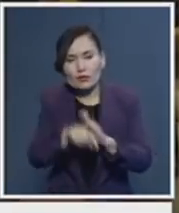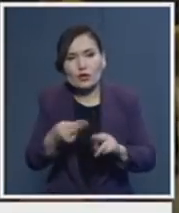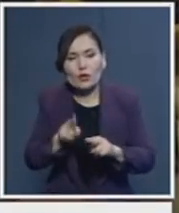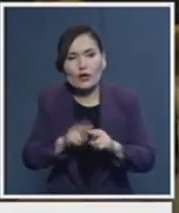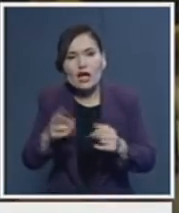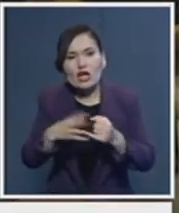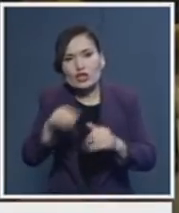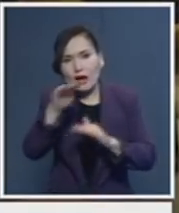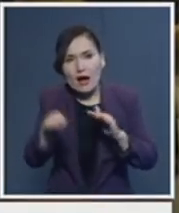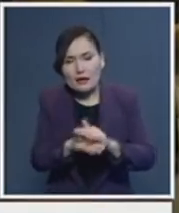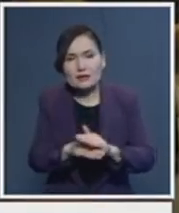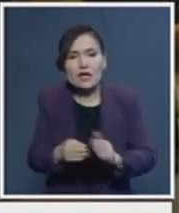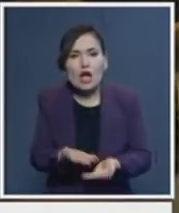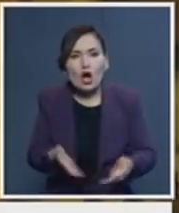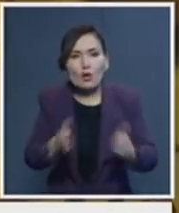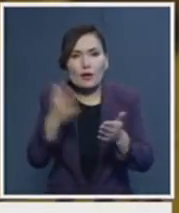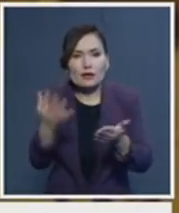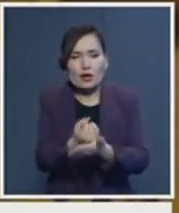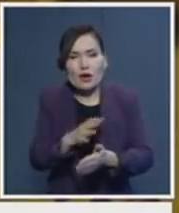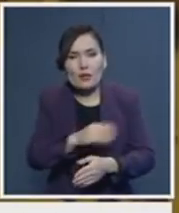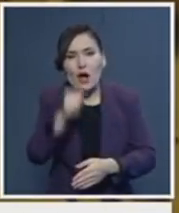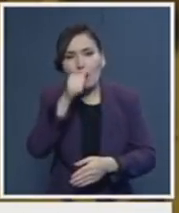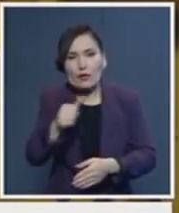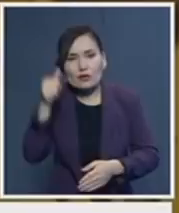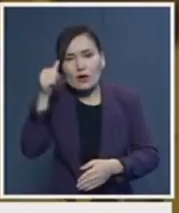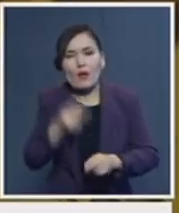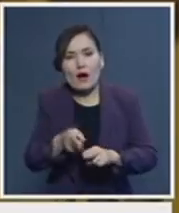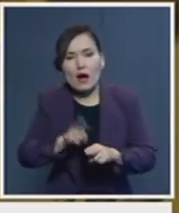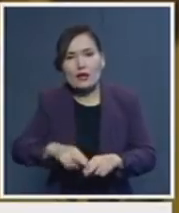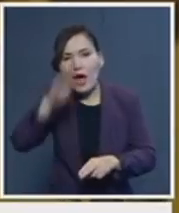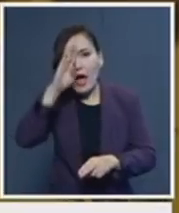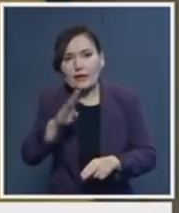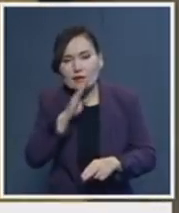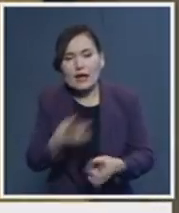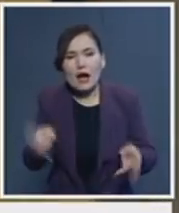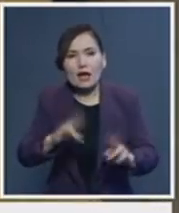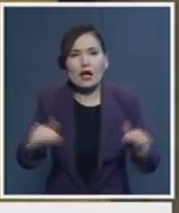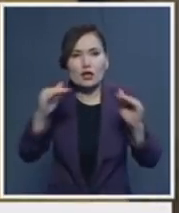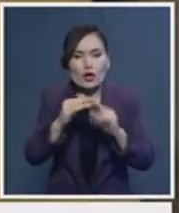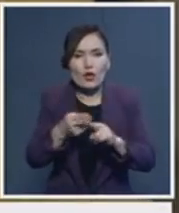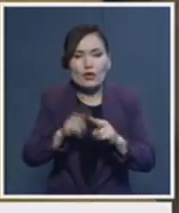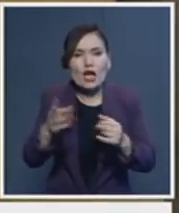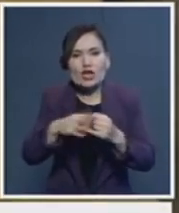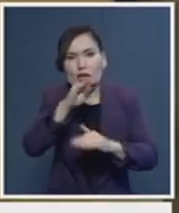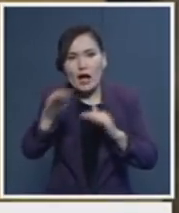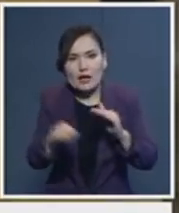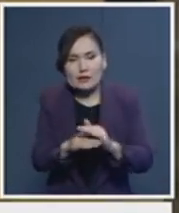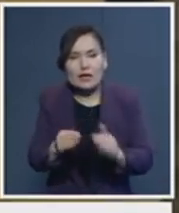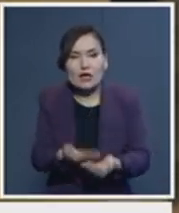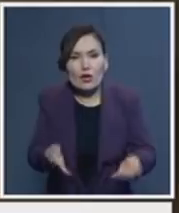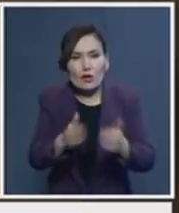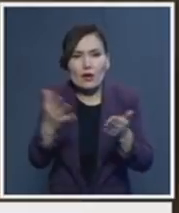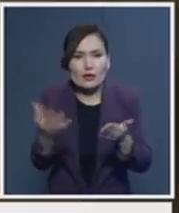телімін сатпақ болған кезде тауып алады. Былтыр күзде әкесінен мұра боп қалған үйдің бақшасын қазып жатқанда көне зат көзге оттай басылады.